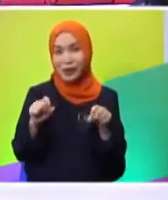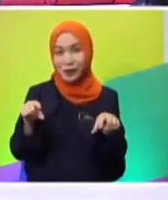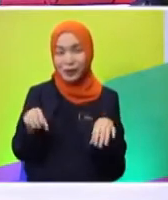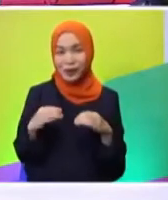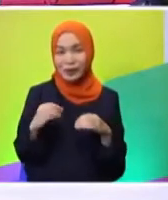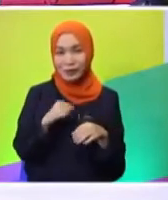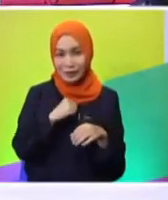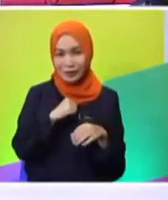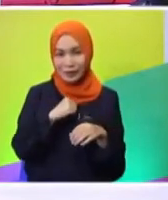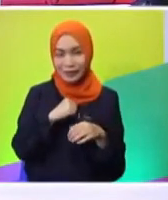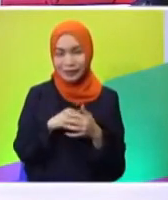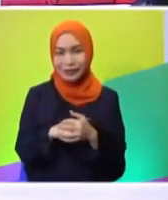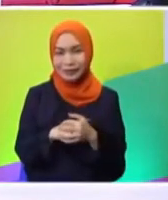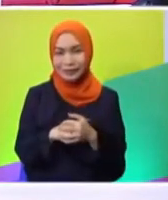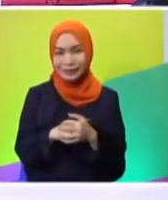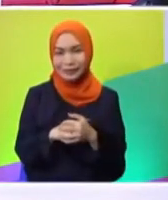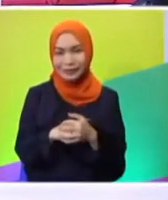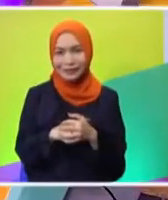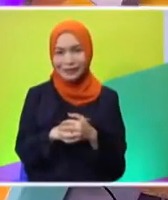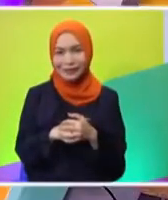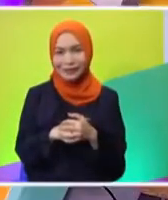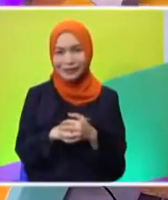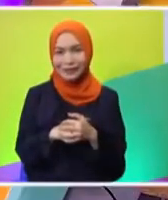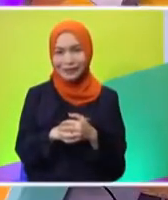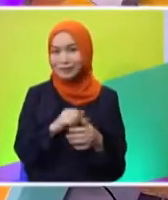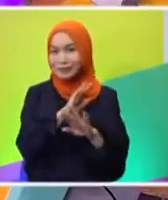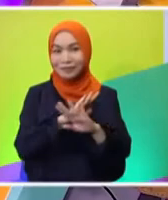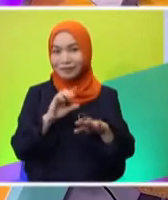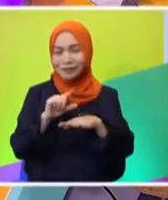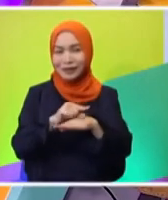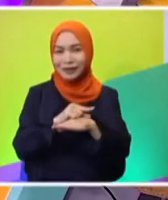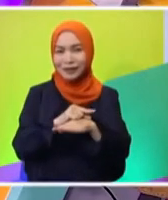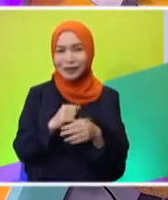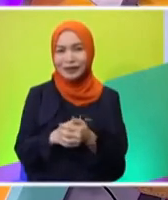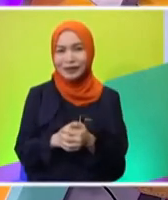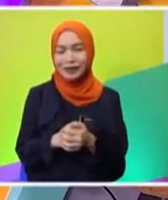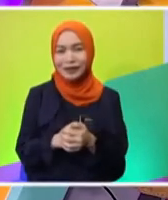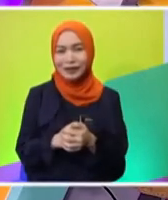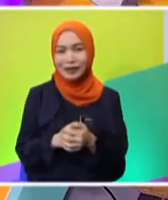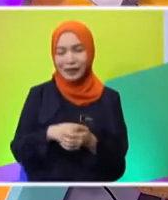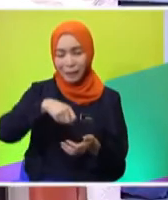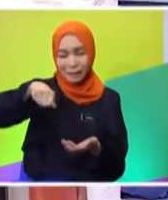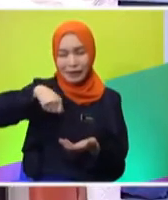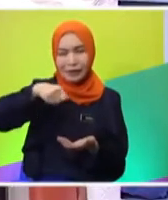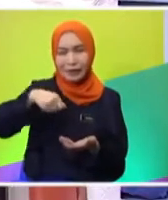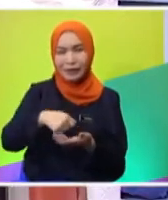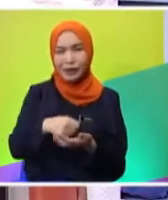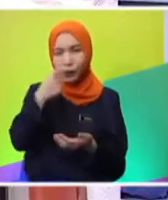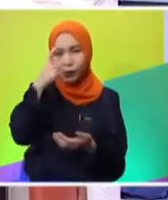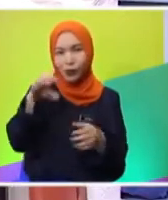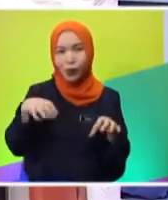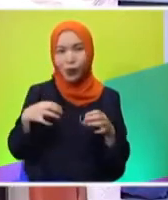betul-betul masak chicken Ya udah katanya saja 1000D tiba-tiba ada punah di rumah Gundam